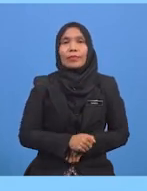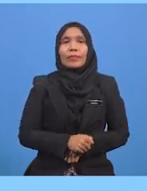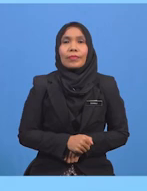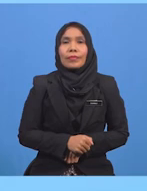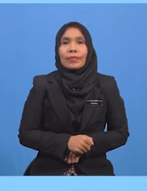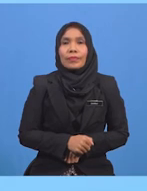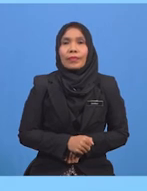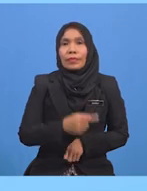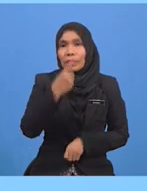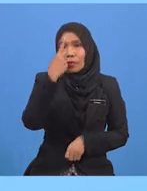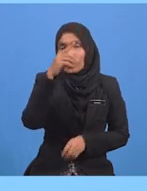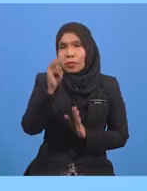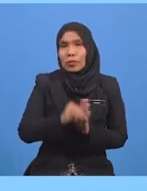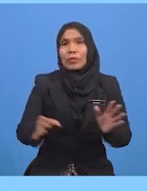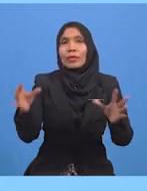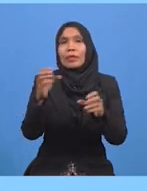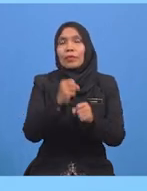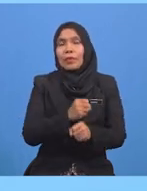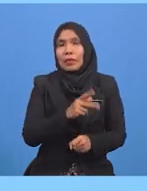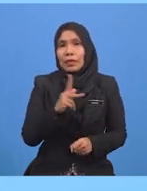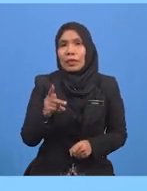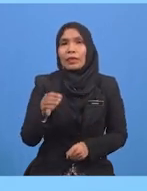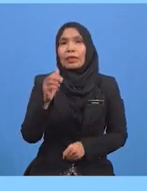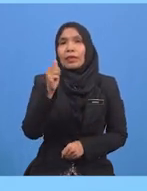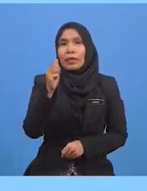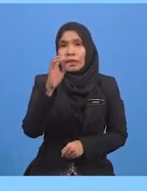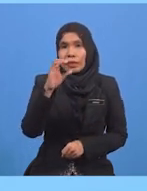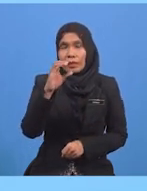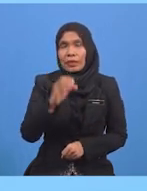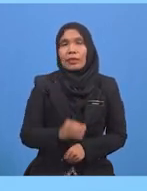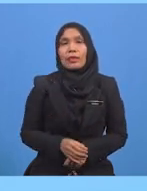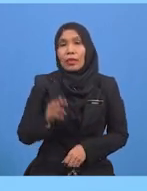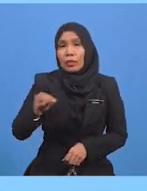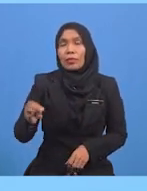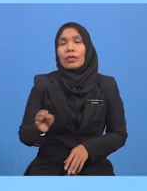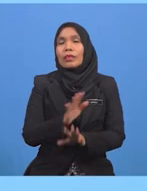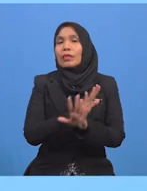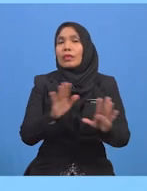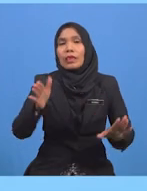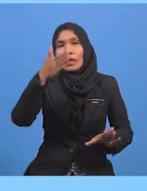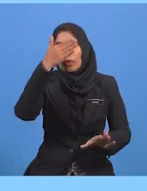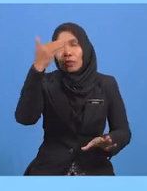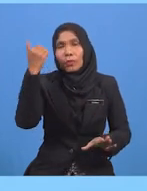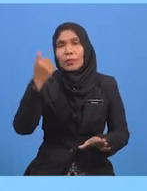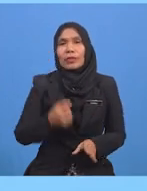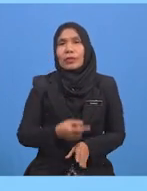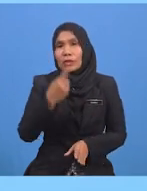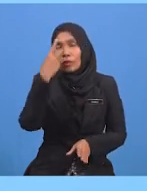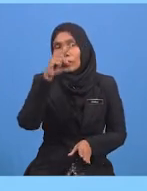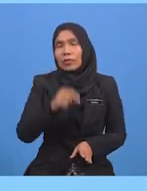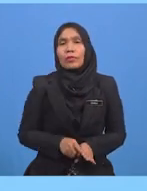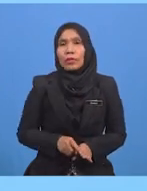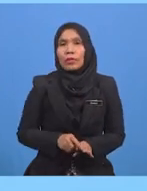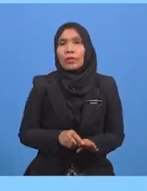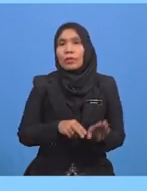Untuk mendapatkan AC, murid-murid jangan lupa untuk punca kuasa 2kan